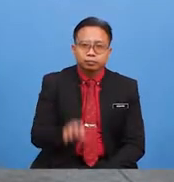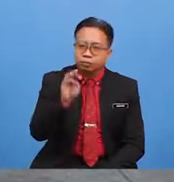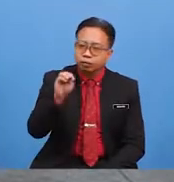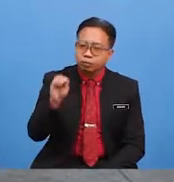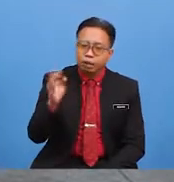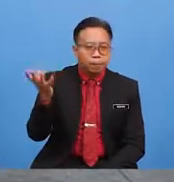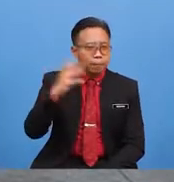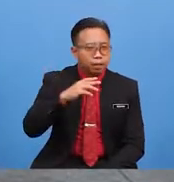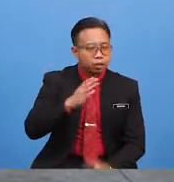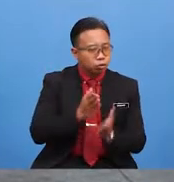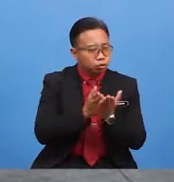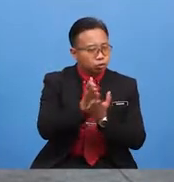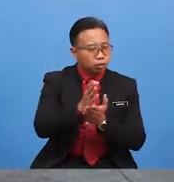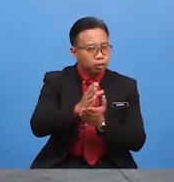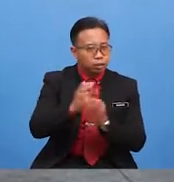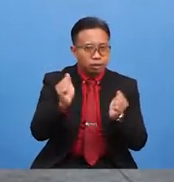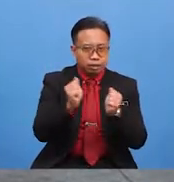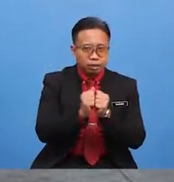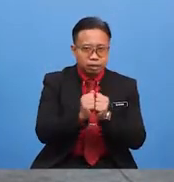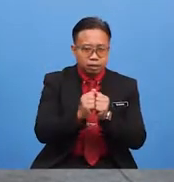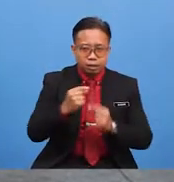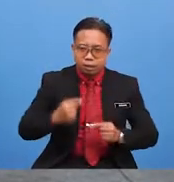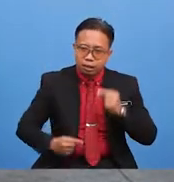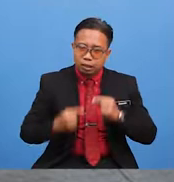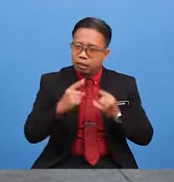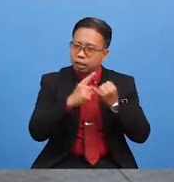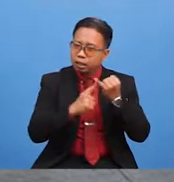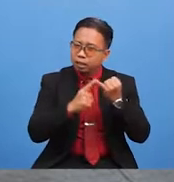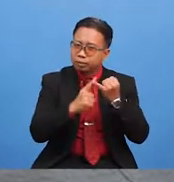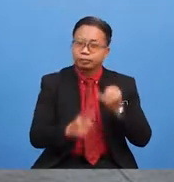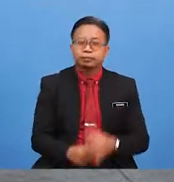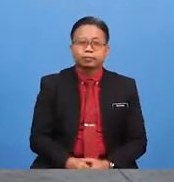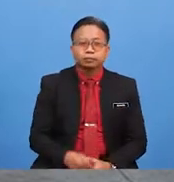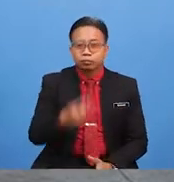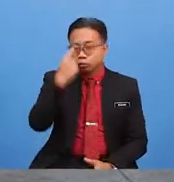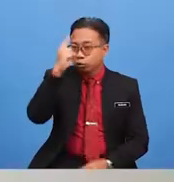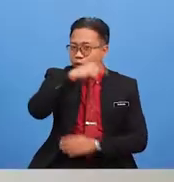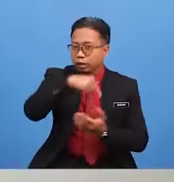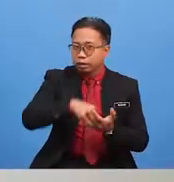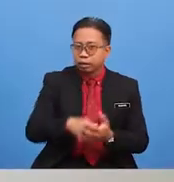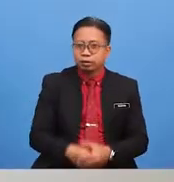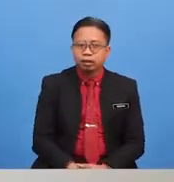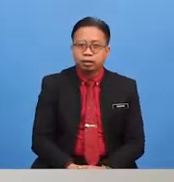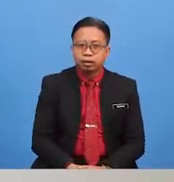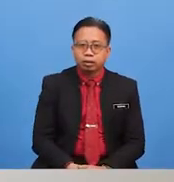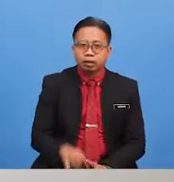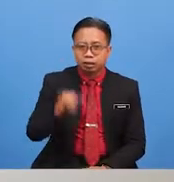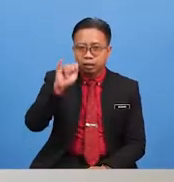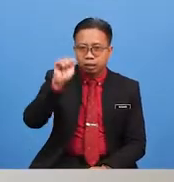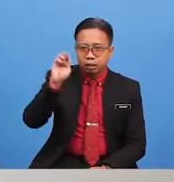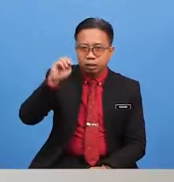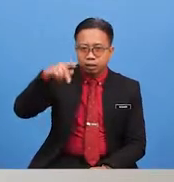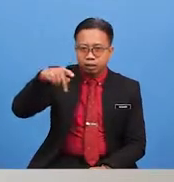Murid-murid, mari kita teruskan dengan aliran dan gaya yang terakhir untuk hari ini iaitu aliran